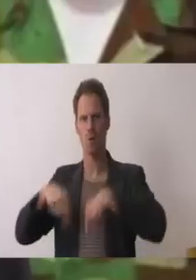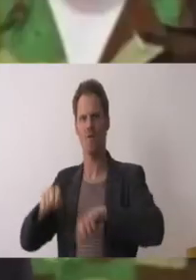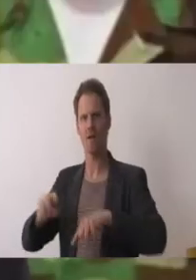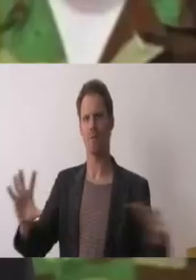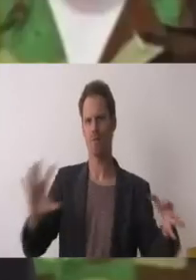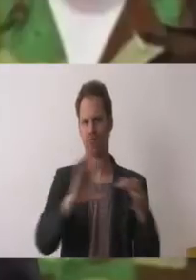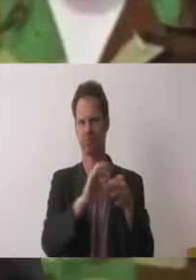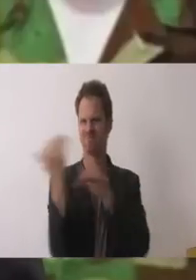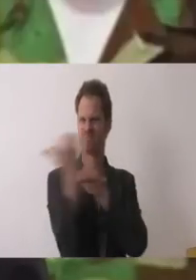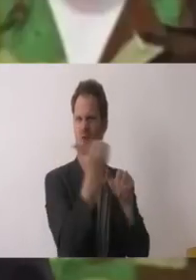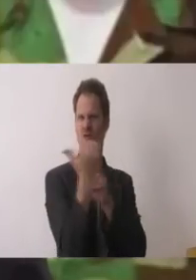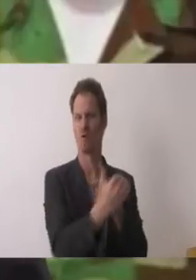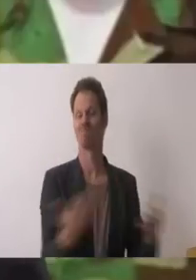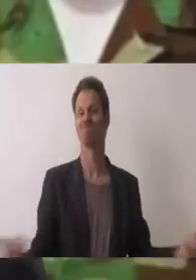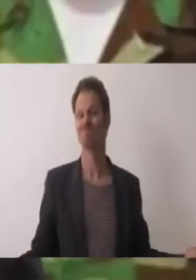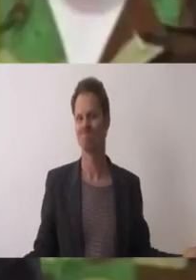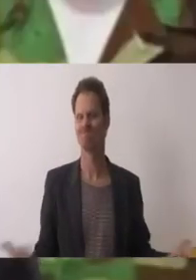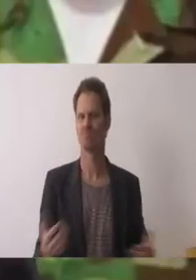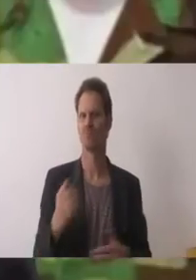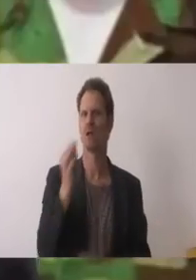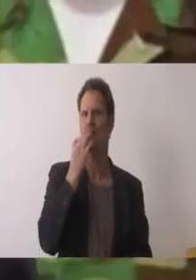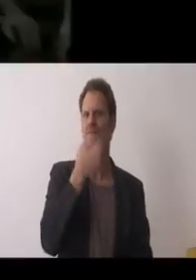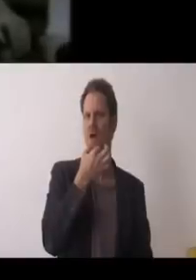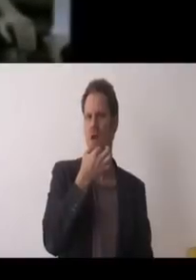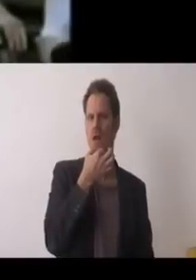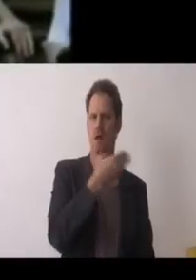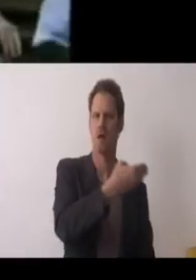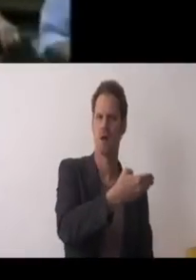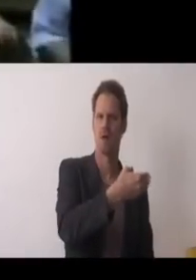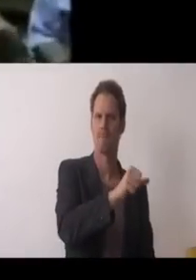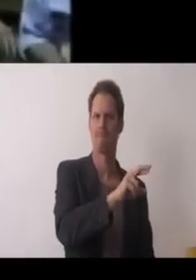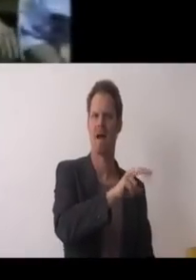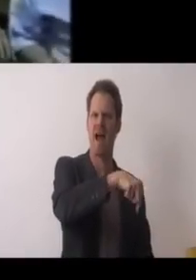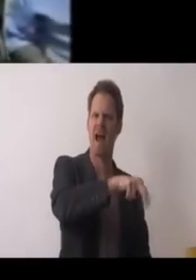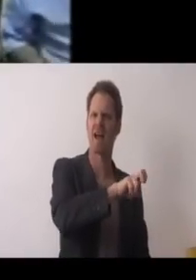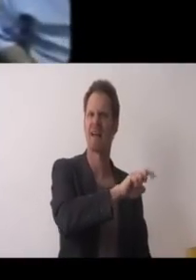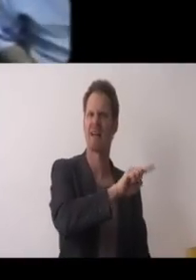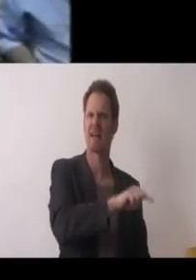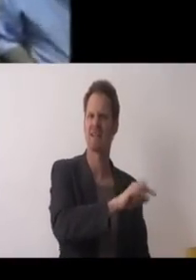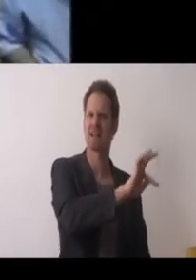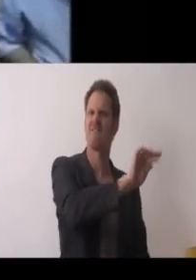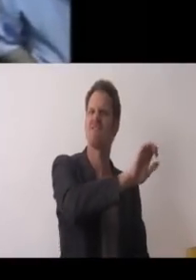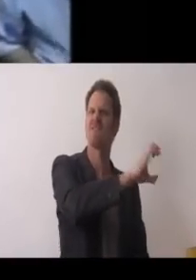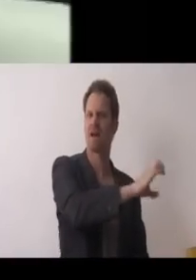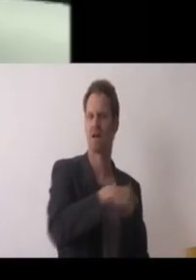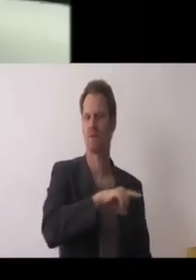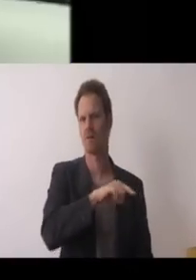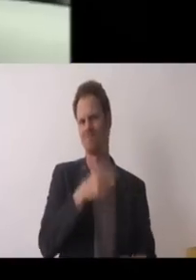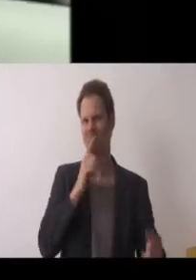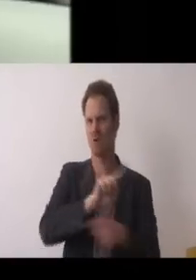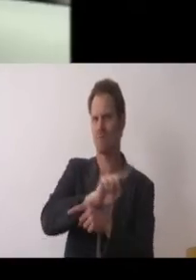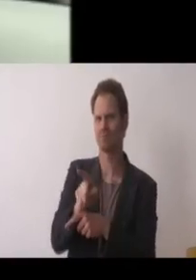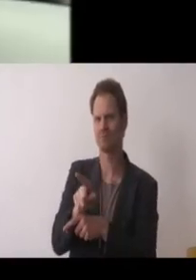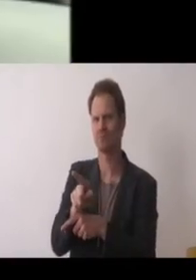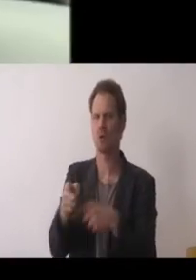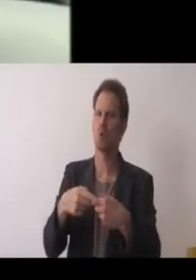fois, les deux parties se feront suffisamment confiance ? Début avril, Márquez, le porte-parole des FARC, a accusé le